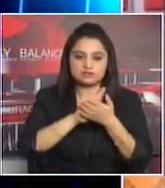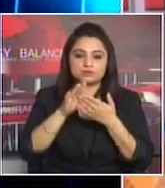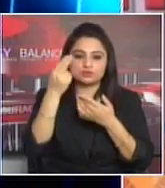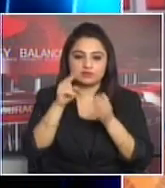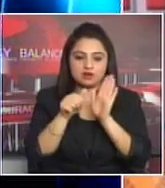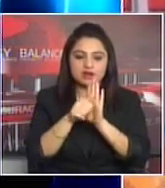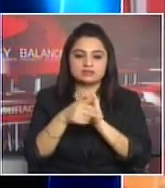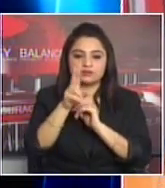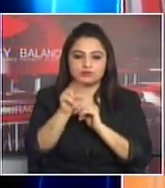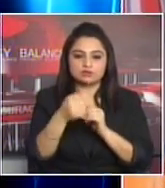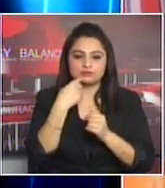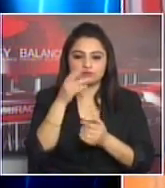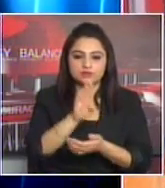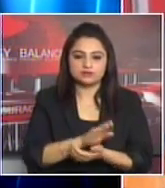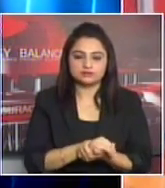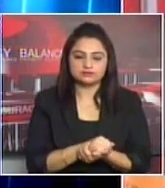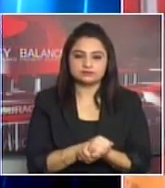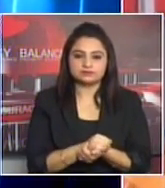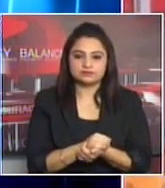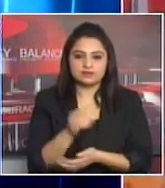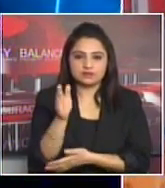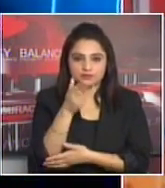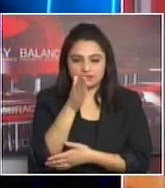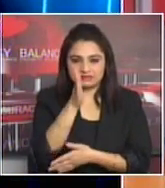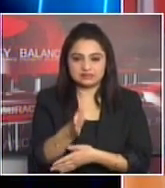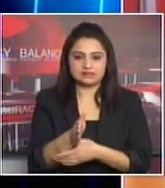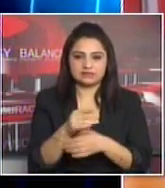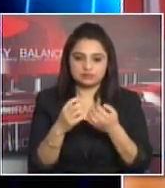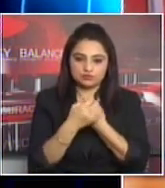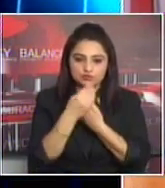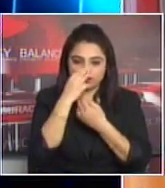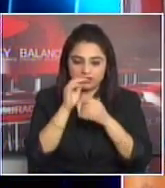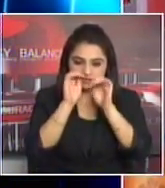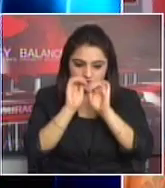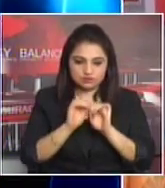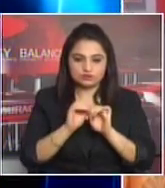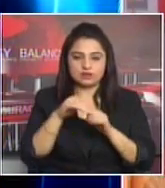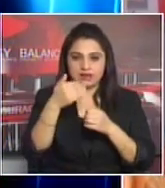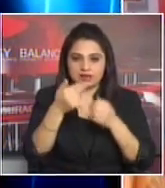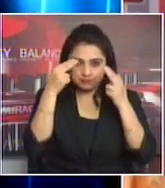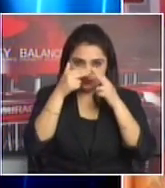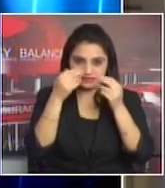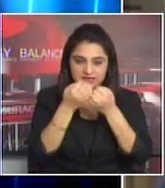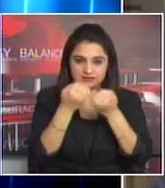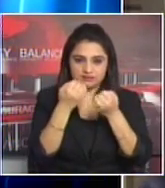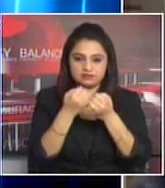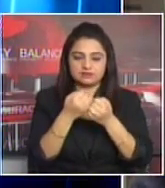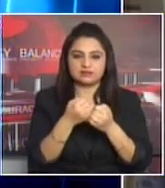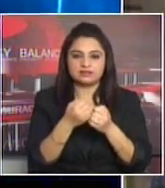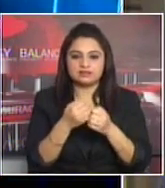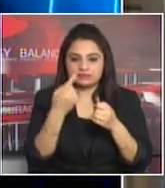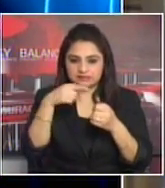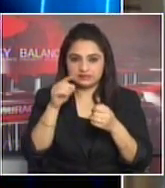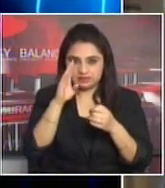अघि बढ्नुपर्ने उहाँको भनाइ छ। मन्त्री पोखरेलले मुलुकका सरोकारलाई पहिचान गर्दै जायज